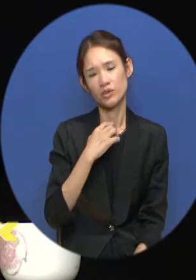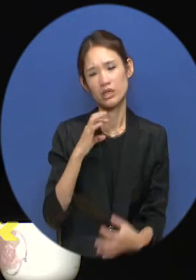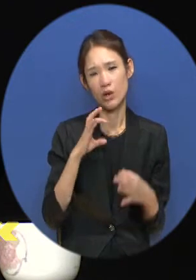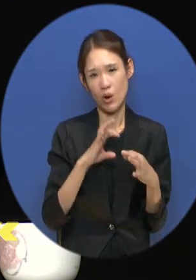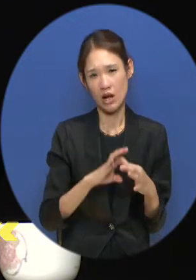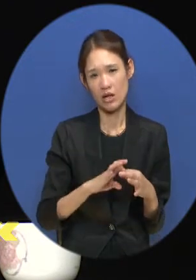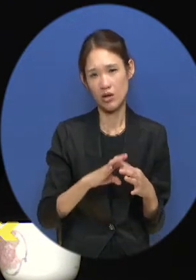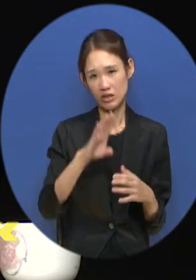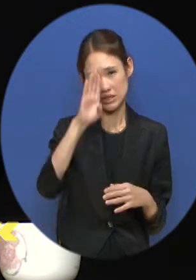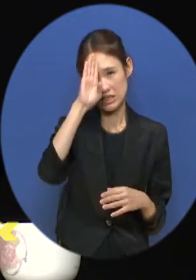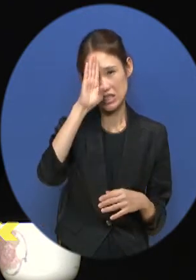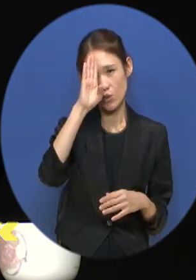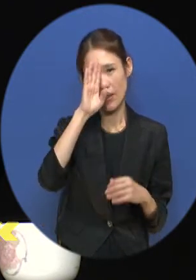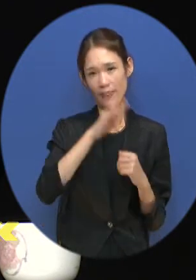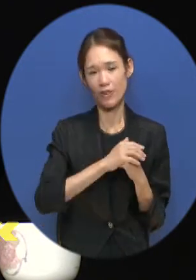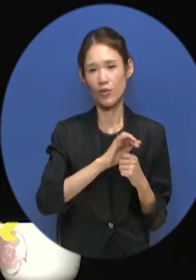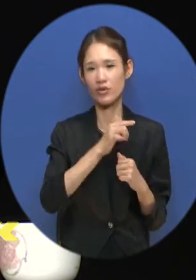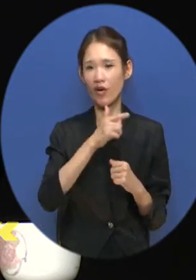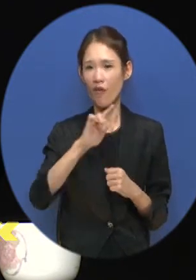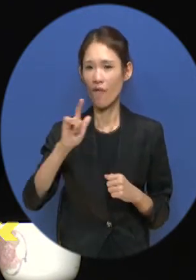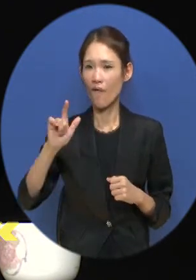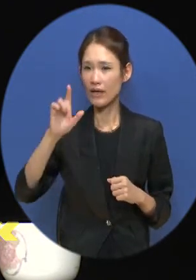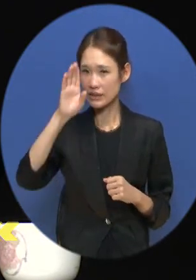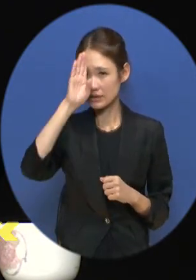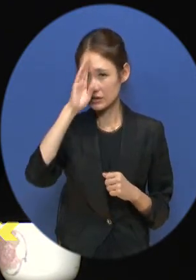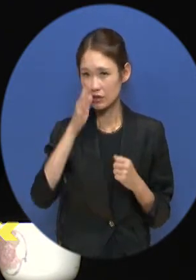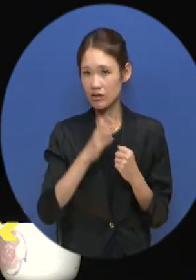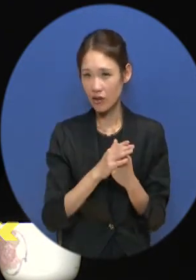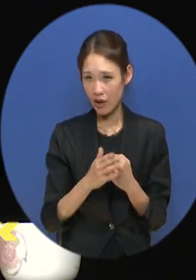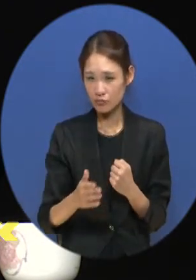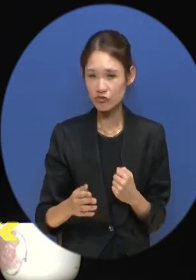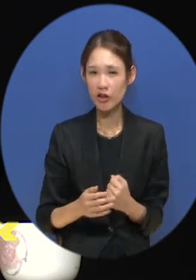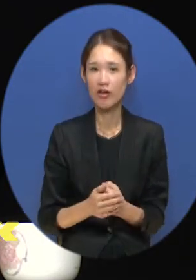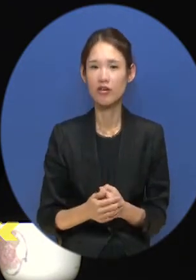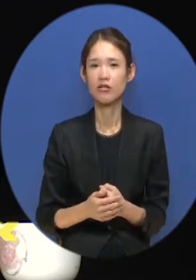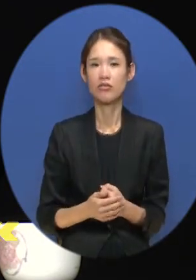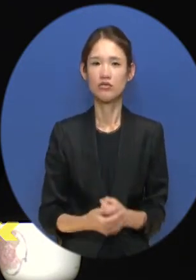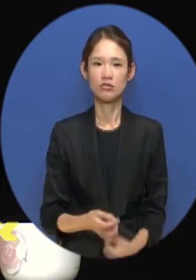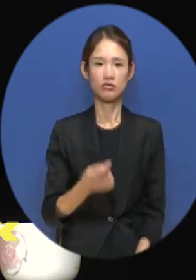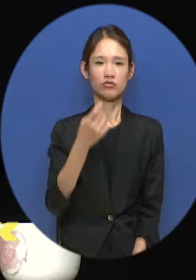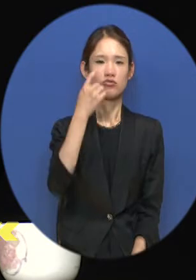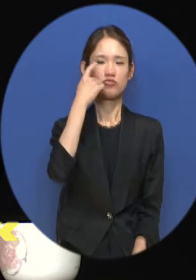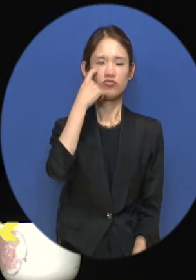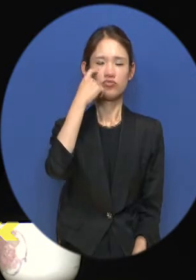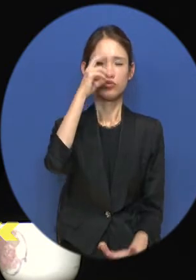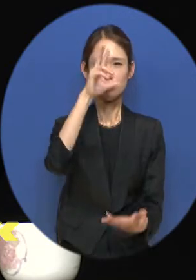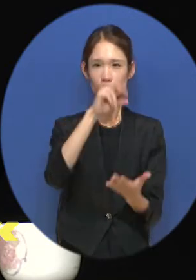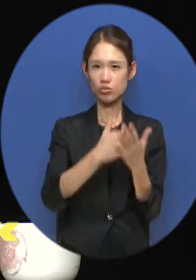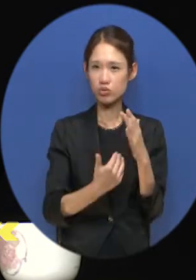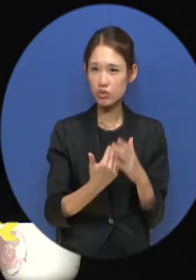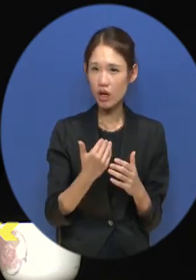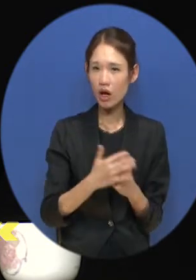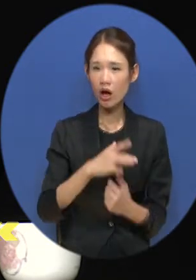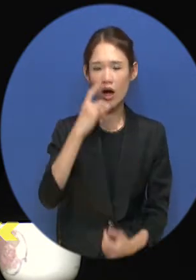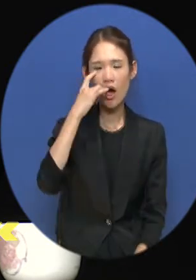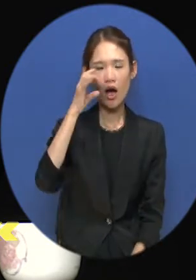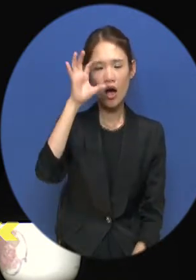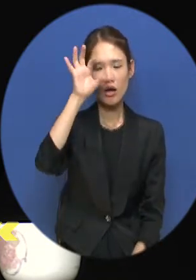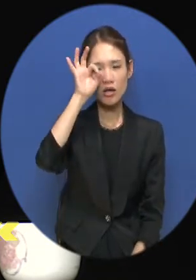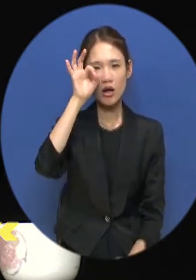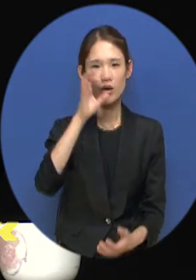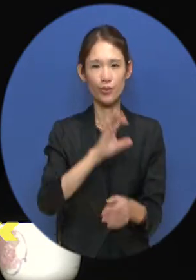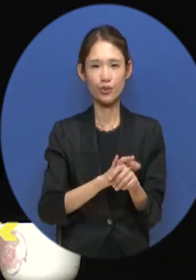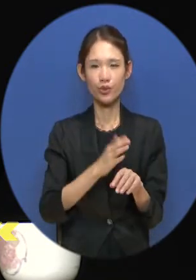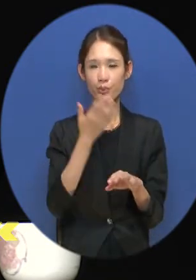질환이라든가 또 여러 가지 그 질환으로 뭐 눈에 이상이 생겨서 안 질환이라든가 또